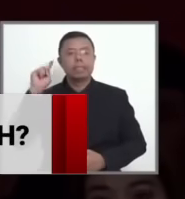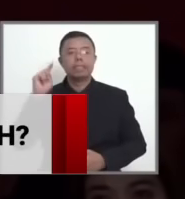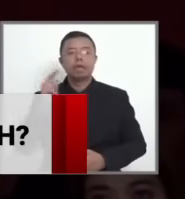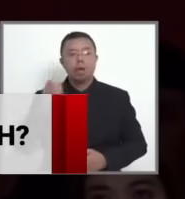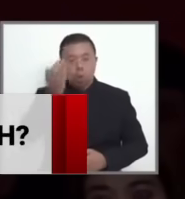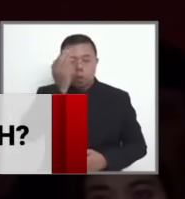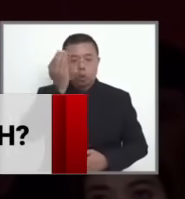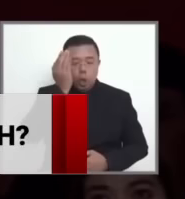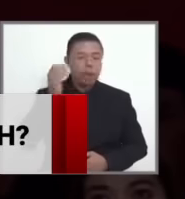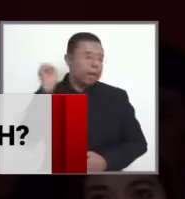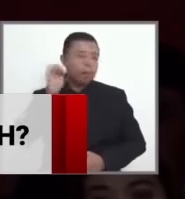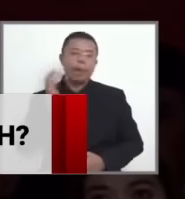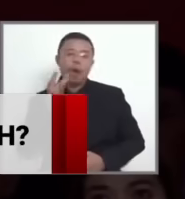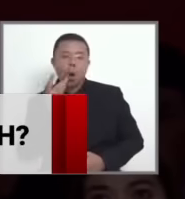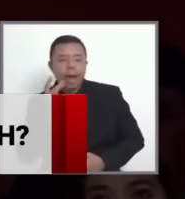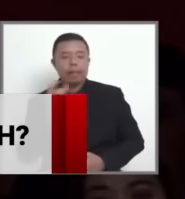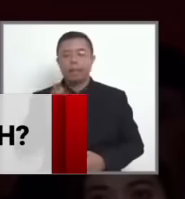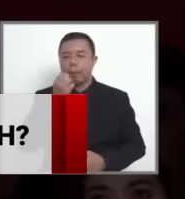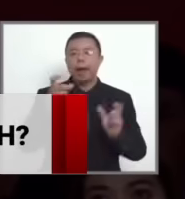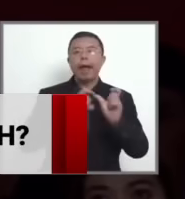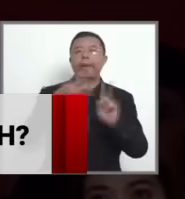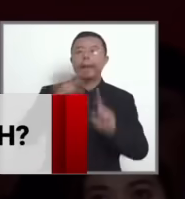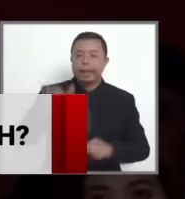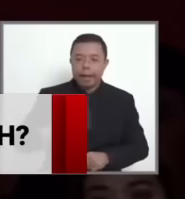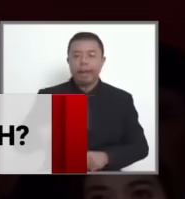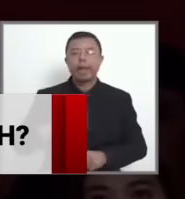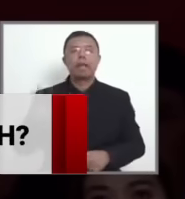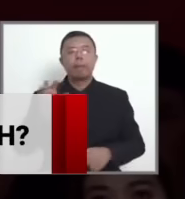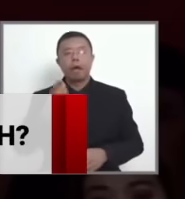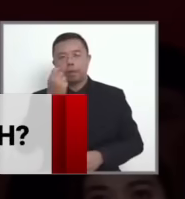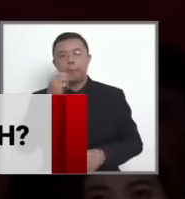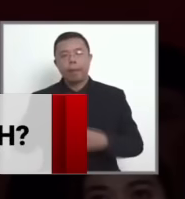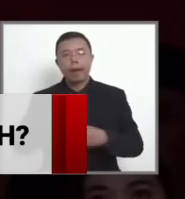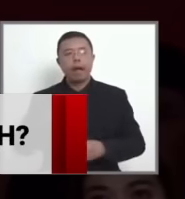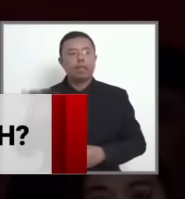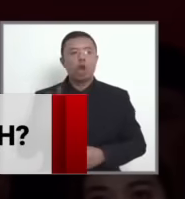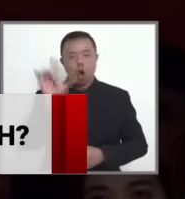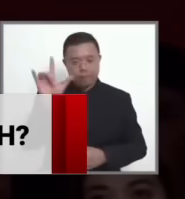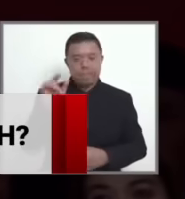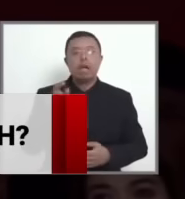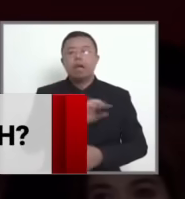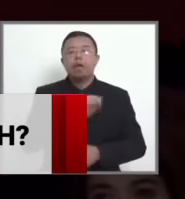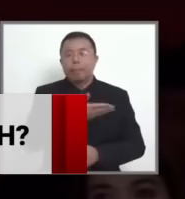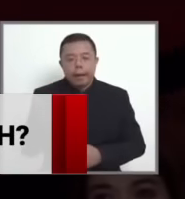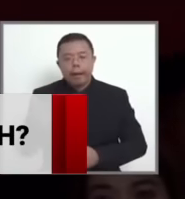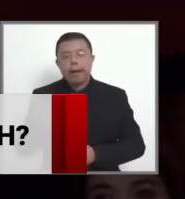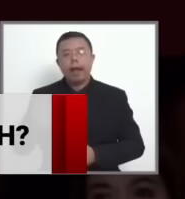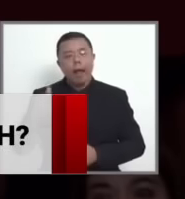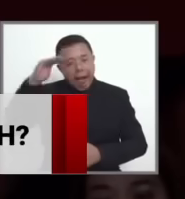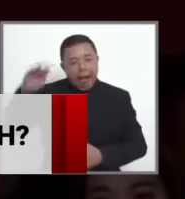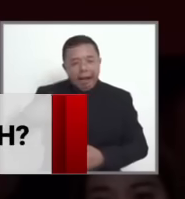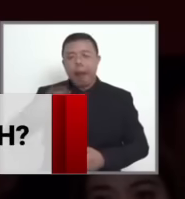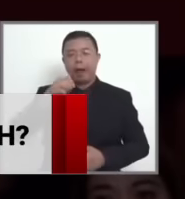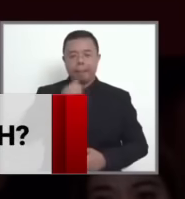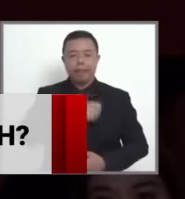Gus Dur, Ibu Megawati, Pak SBY, dan Pak Joko Widodo. Mereka adalah putra-putri terbaik